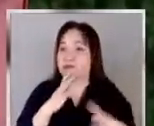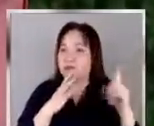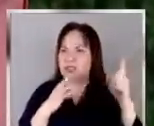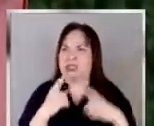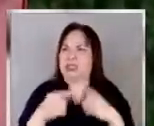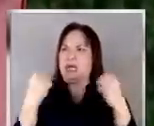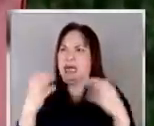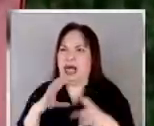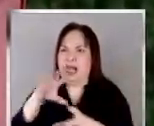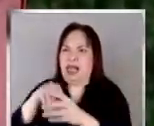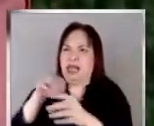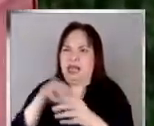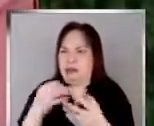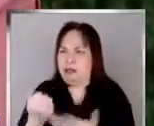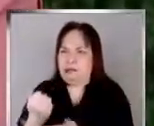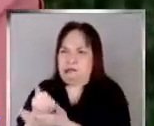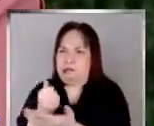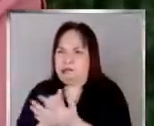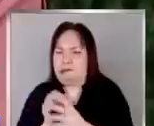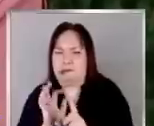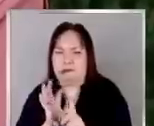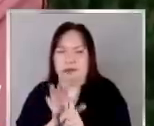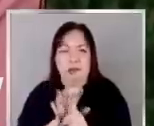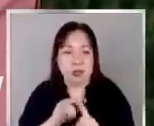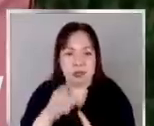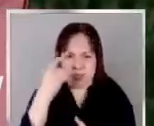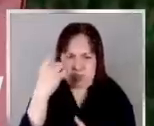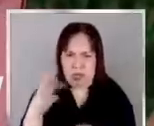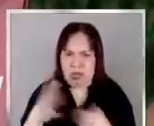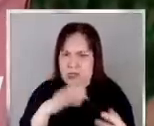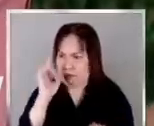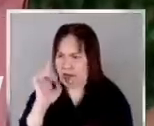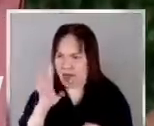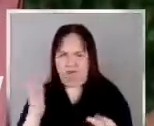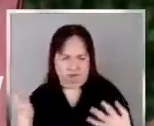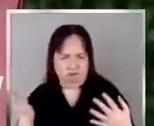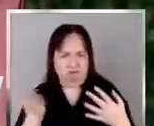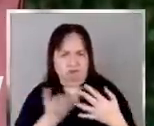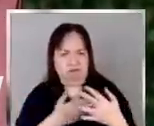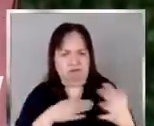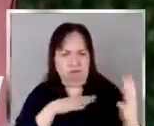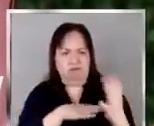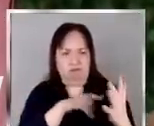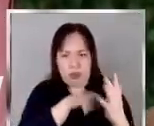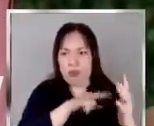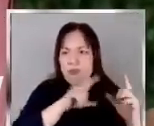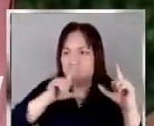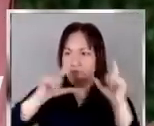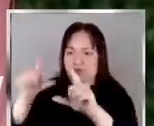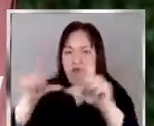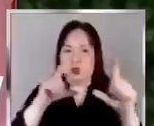eh. Pero may... Kahit isa lang, i-file na natin, Rev. Yan. Hindi siya magturo. Hindi, Chair.